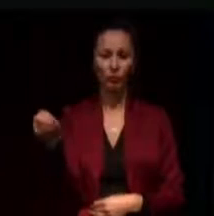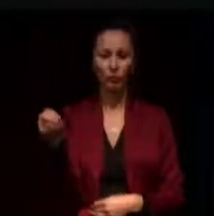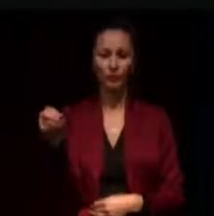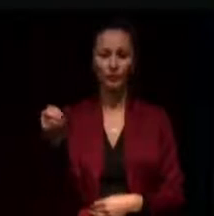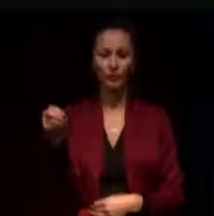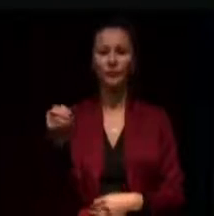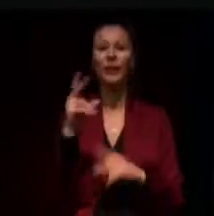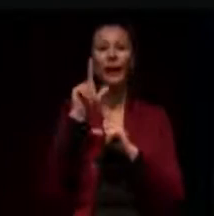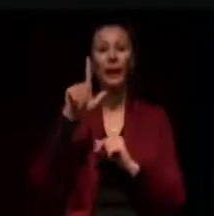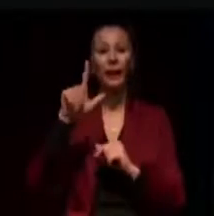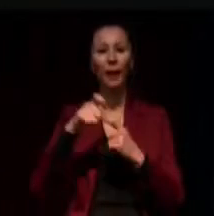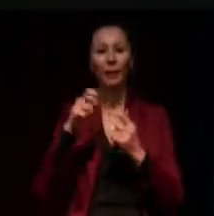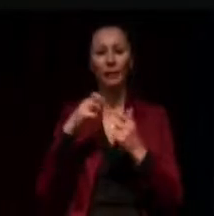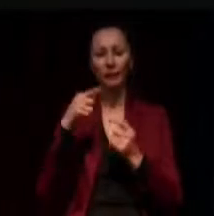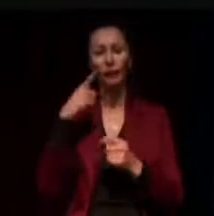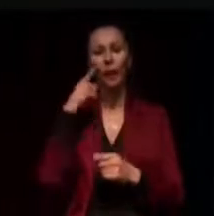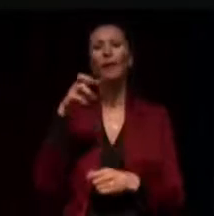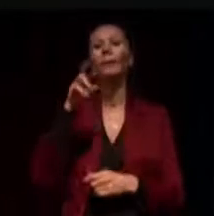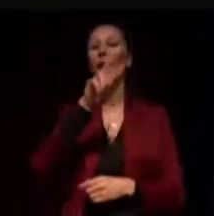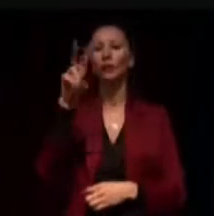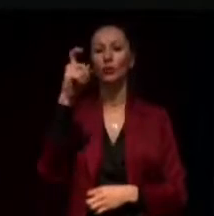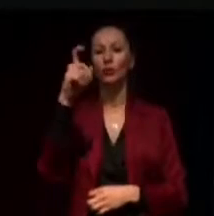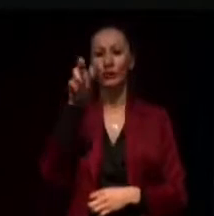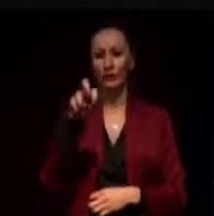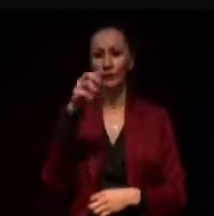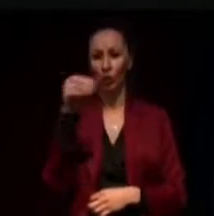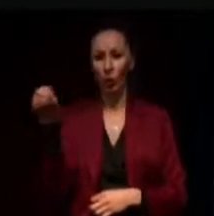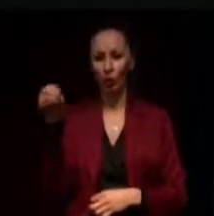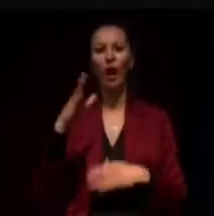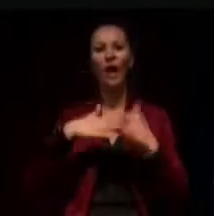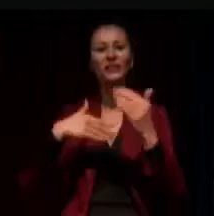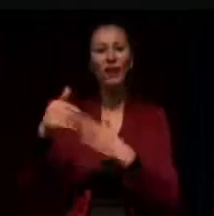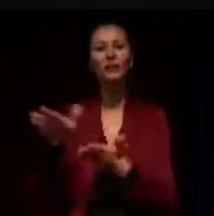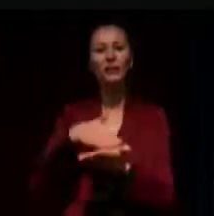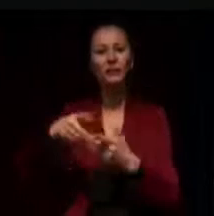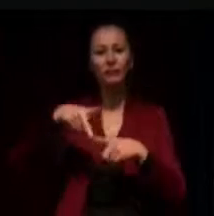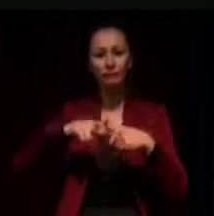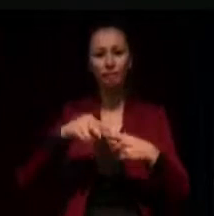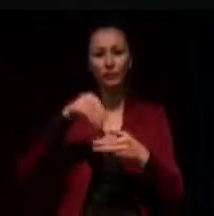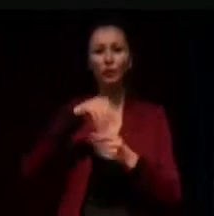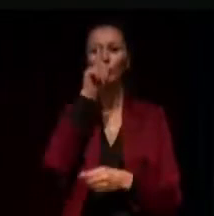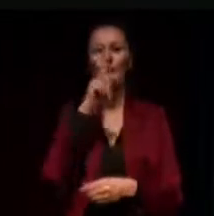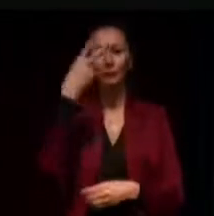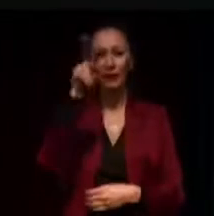5.478.000.000 lira. İller Bankası payı 798.000.000. Asfalt hasar bedeli